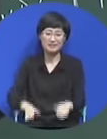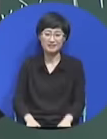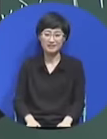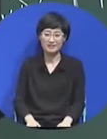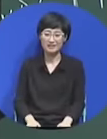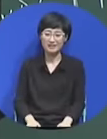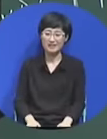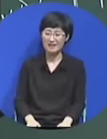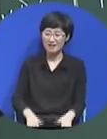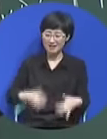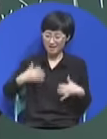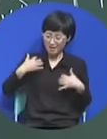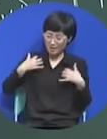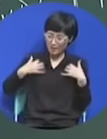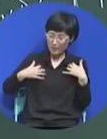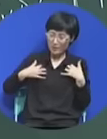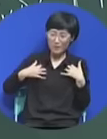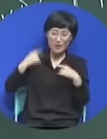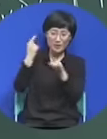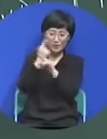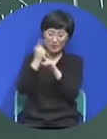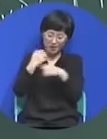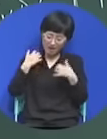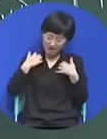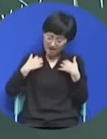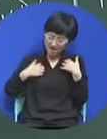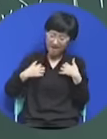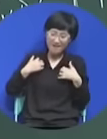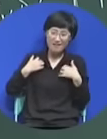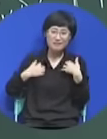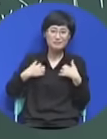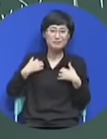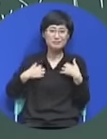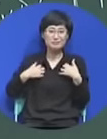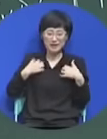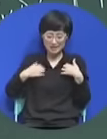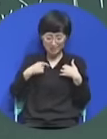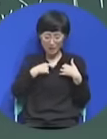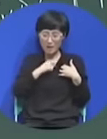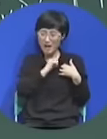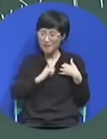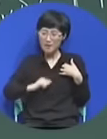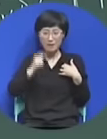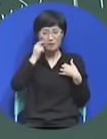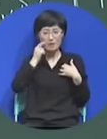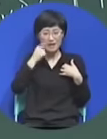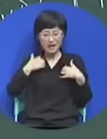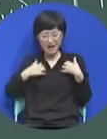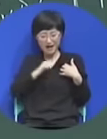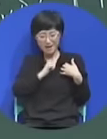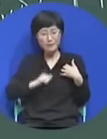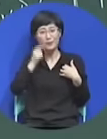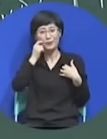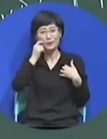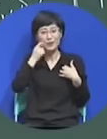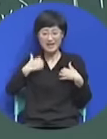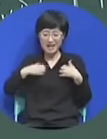愿你们下周来做礼拜的时候做证人来先礼拜。 기뻐서 막 사람이 너무 기쁘면 이게 말하고 싶잖아요. 그 기쁨, 행복을 그 증인으로 와야